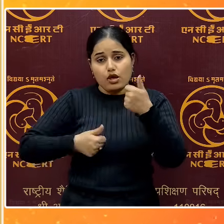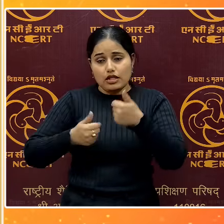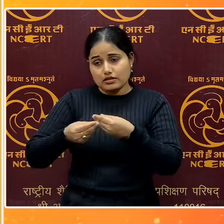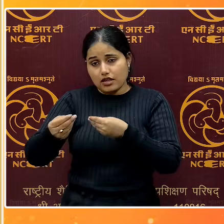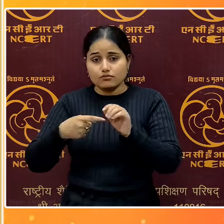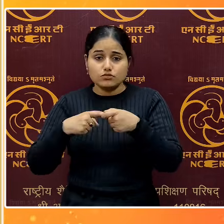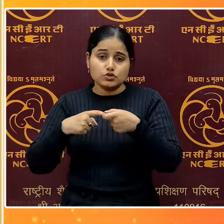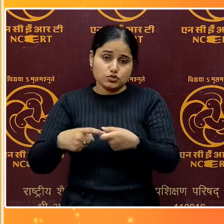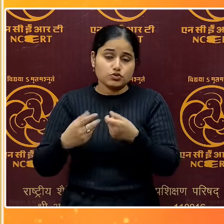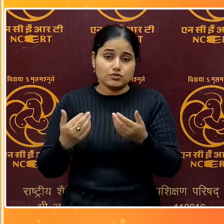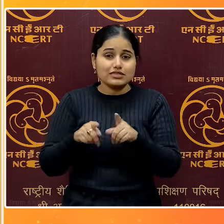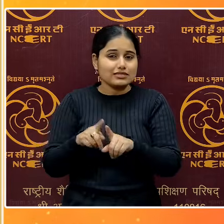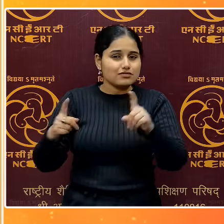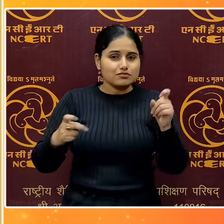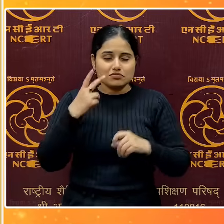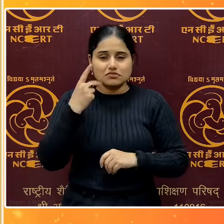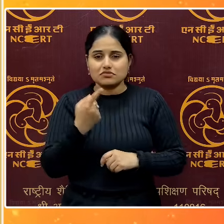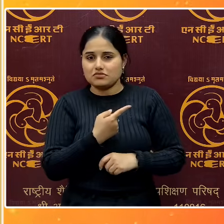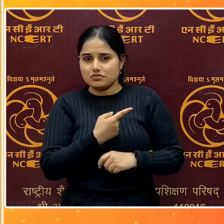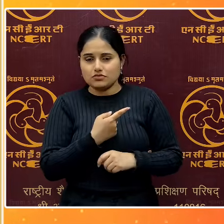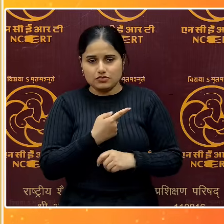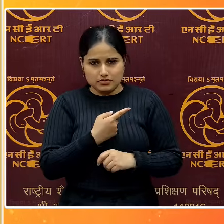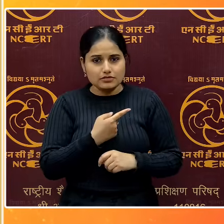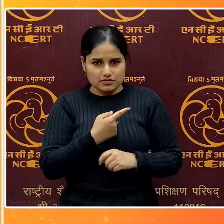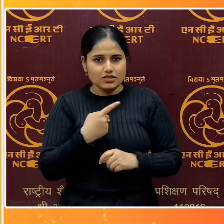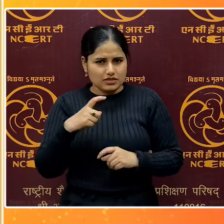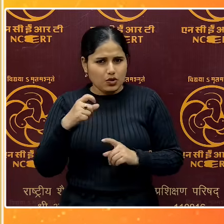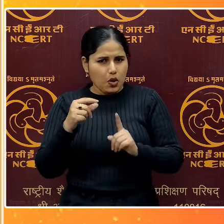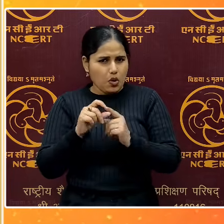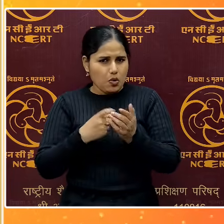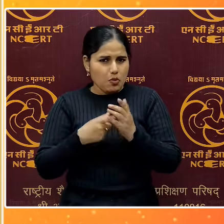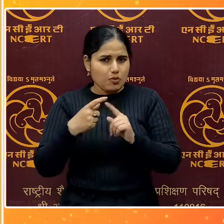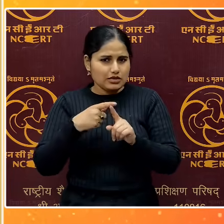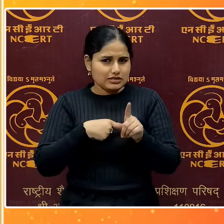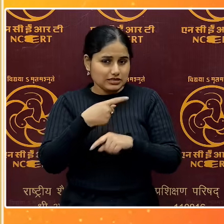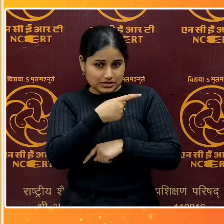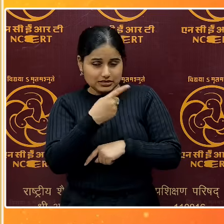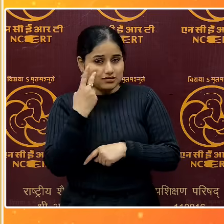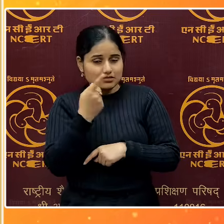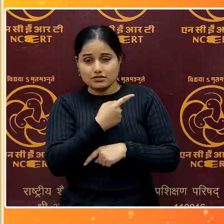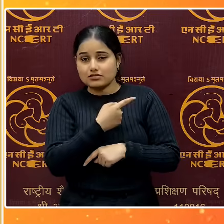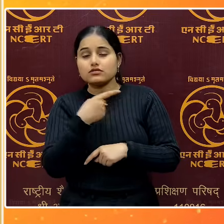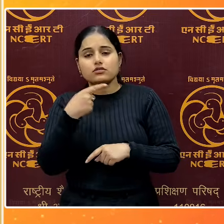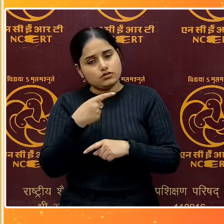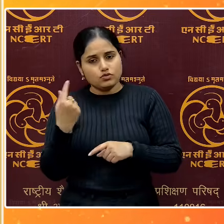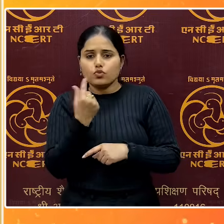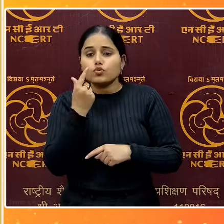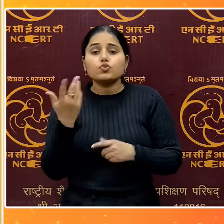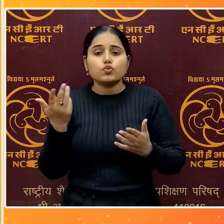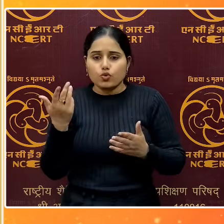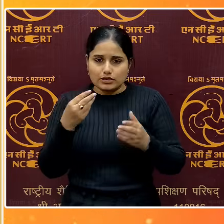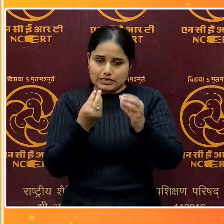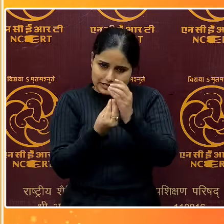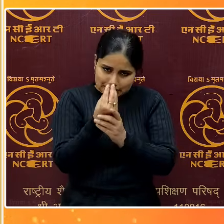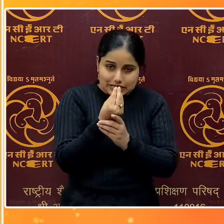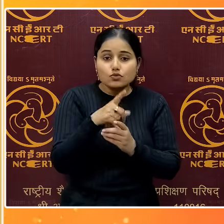डू दे डू? जैसा कि आप पिक्चर्स में देख रहे हैं, कॉपर टी हमने दिखाया है यहाँ पे, दिस वन, दिस इज आल्सो यूज टू बी इंसर्टेड बाय द